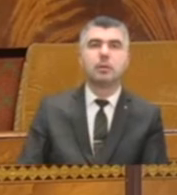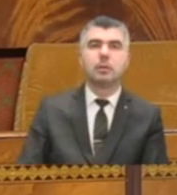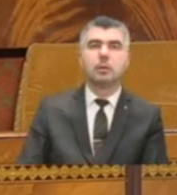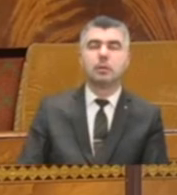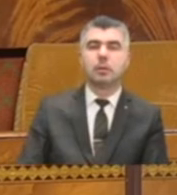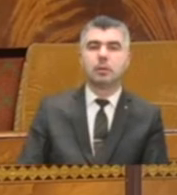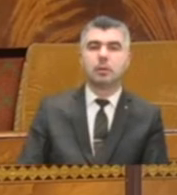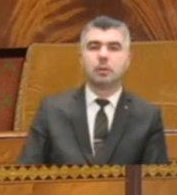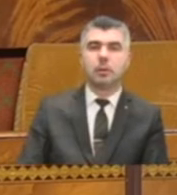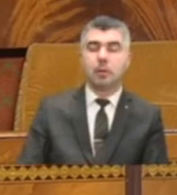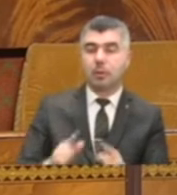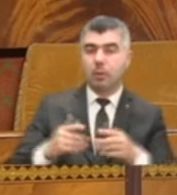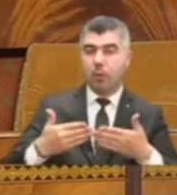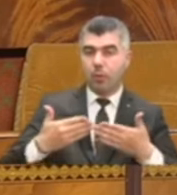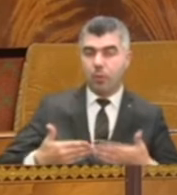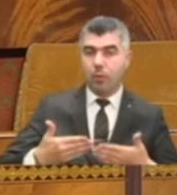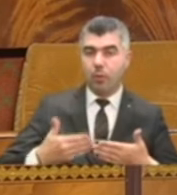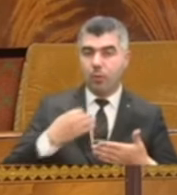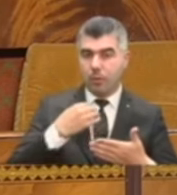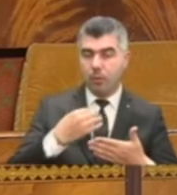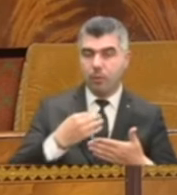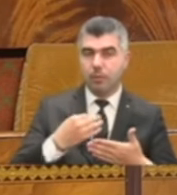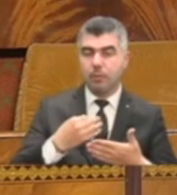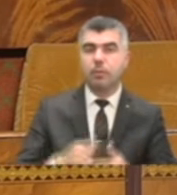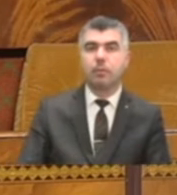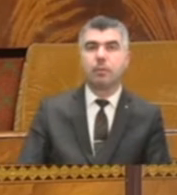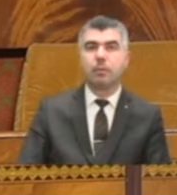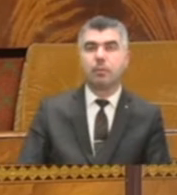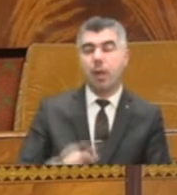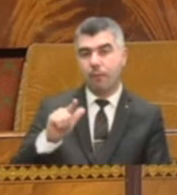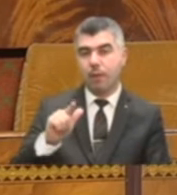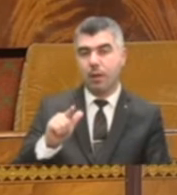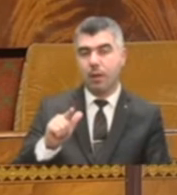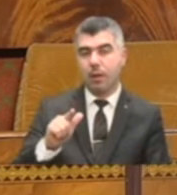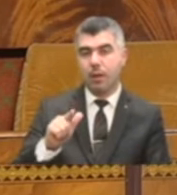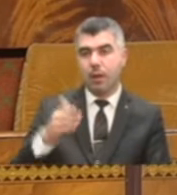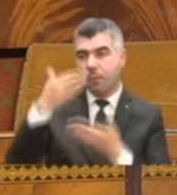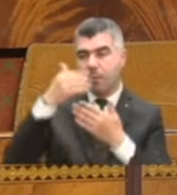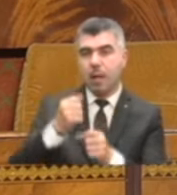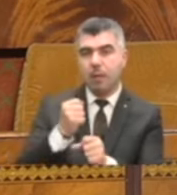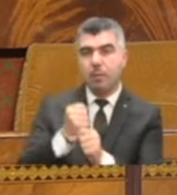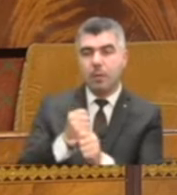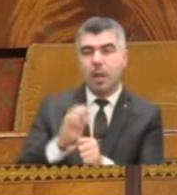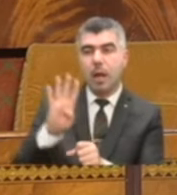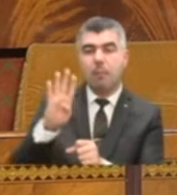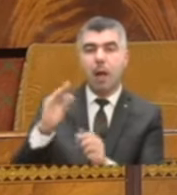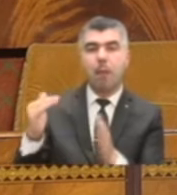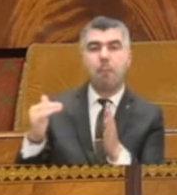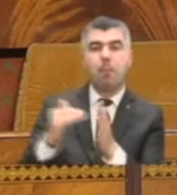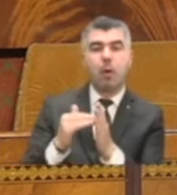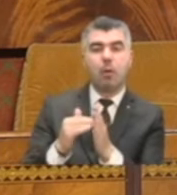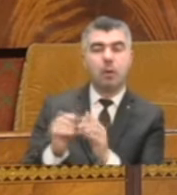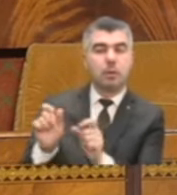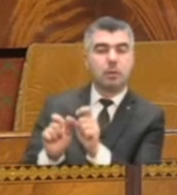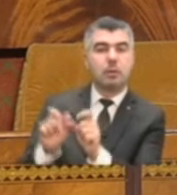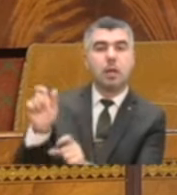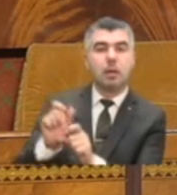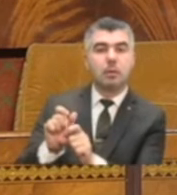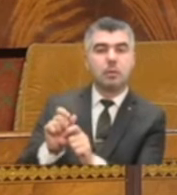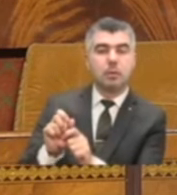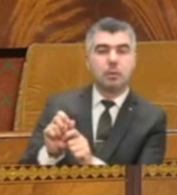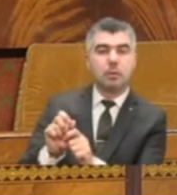فلهذا اليوم كنتكلموا على واحد الجالية اللي هي كتمثل 4 مليون ديال النسمة